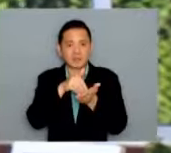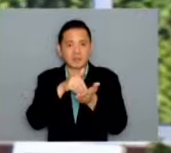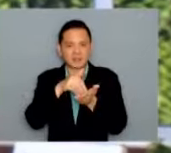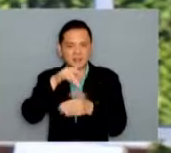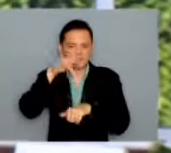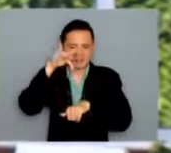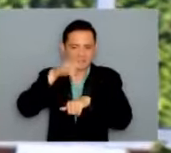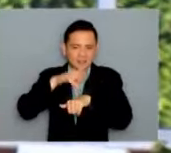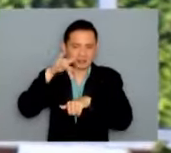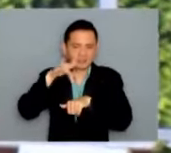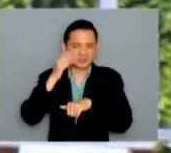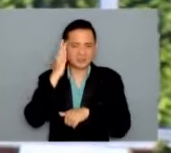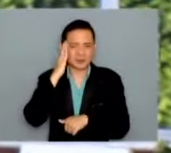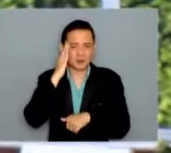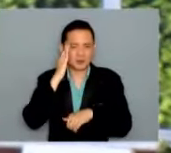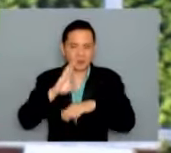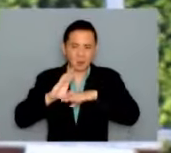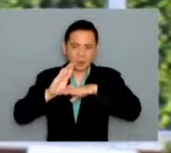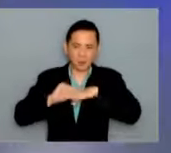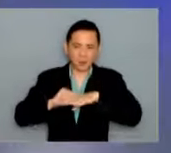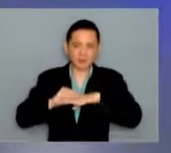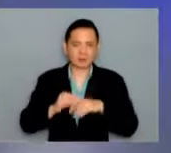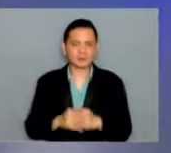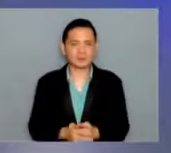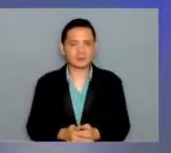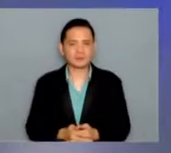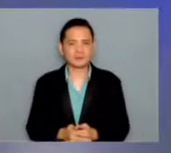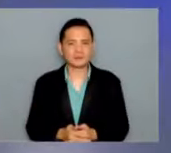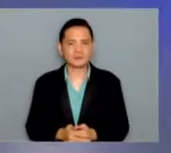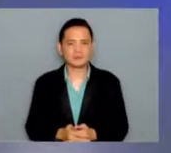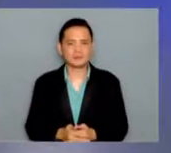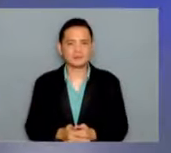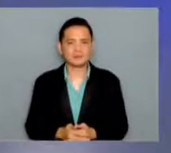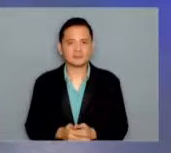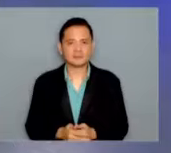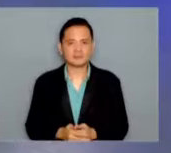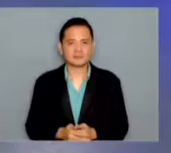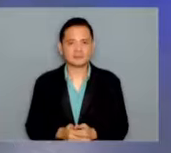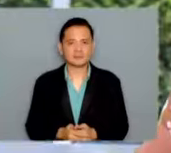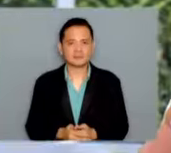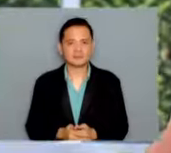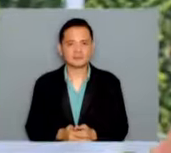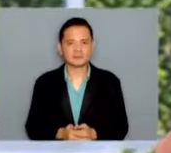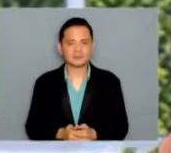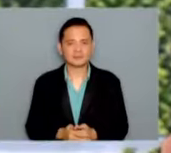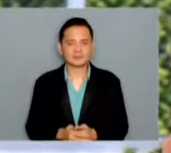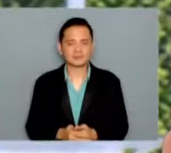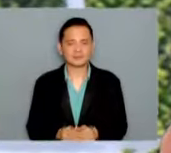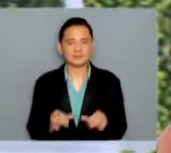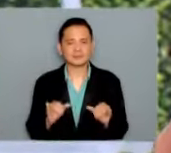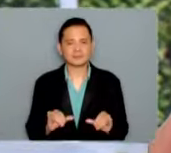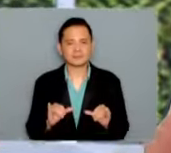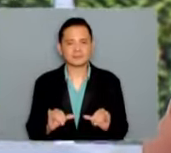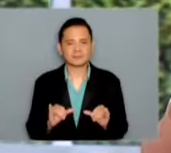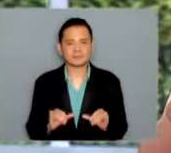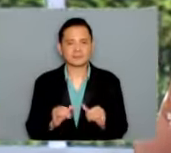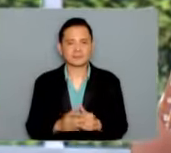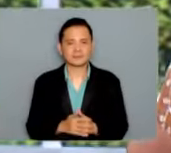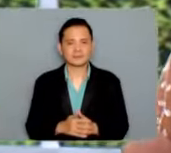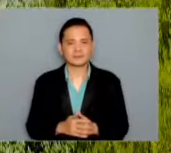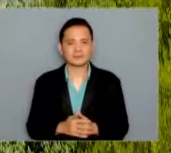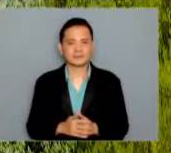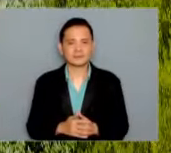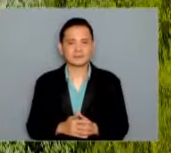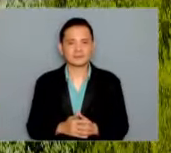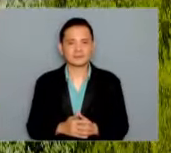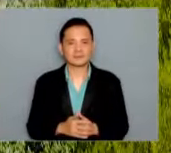parang flat siya. Flat na lang, walang arch. Walang arch. So, yun, medyo prone sa injury kasi nagko-collapse yung iyong arch. Yes. So, plantar fasciitis, very common.